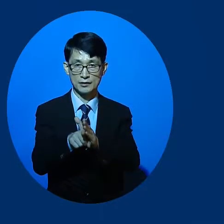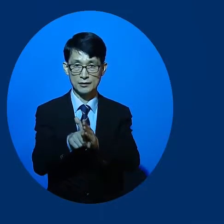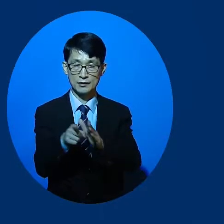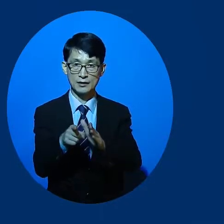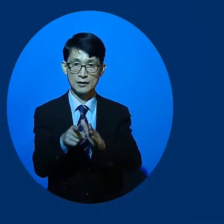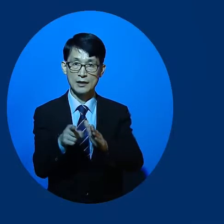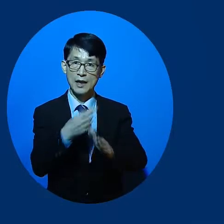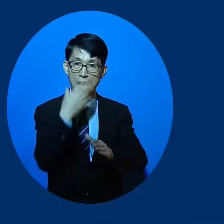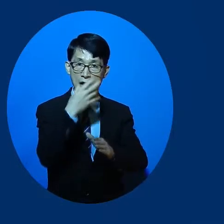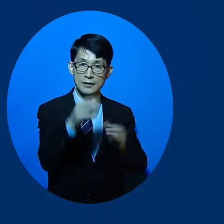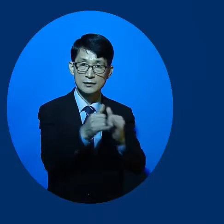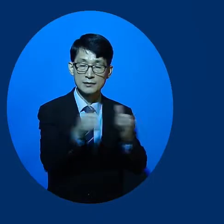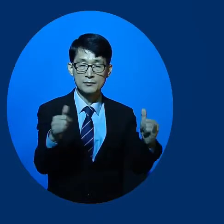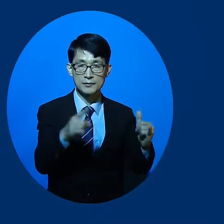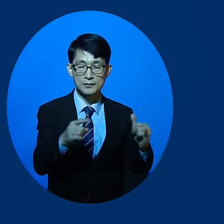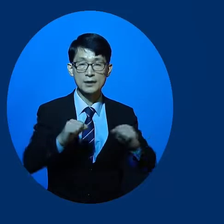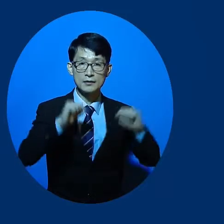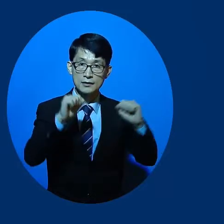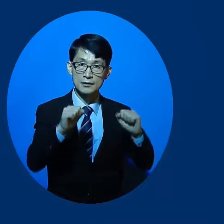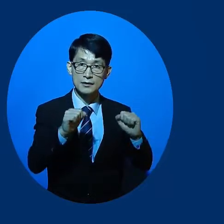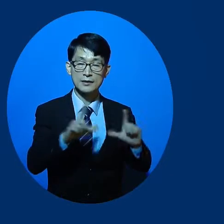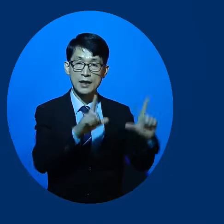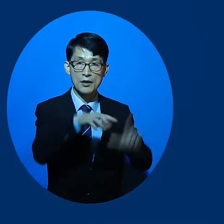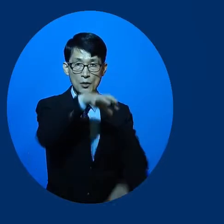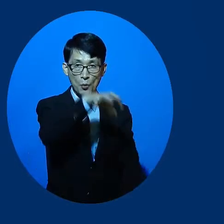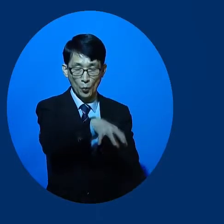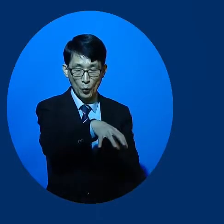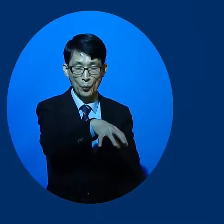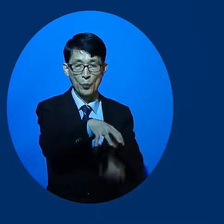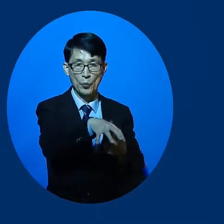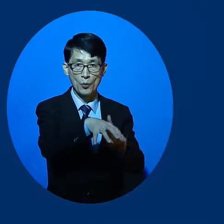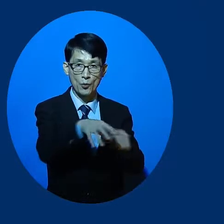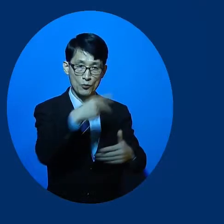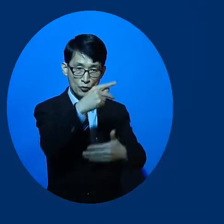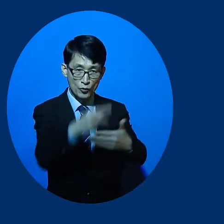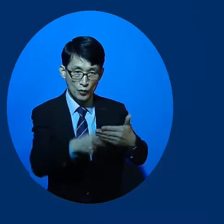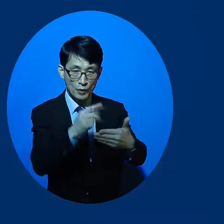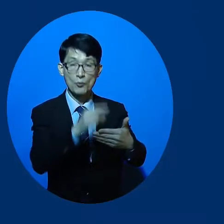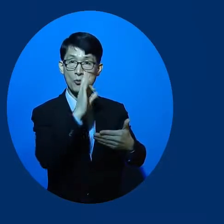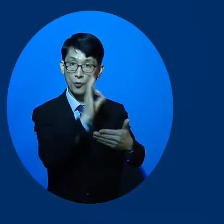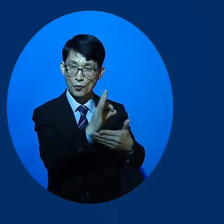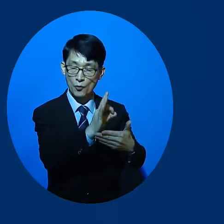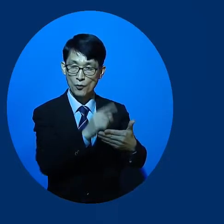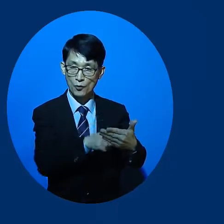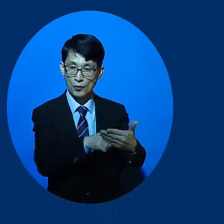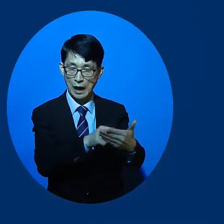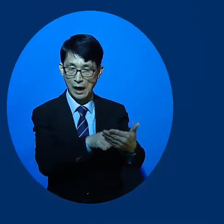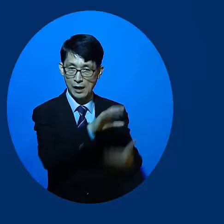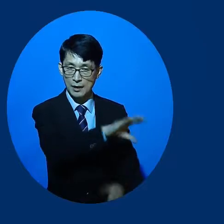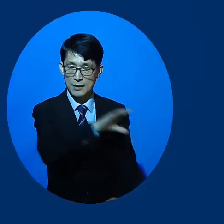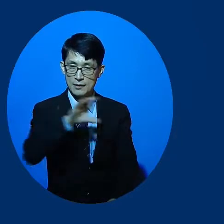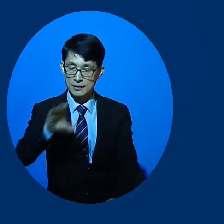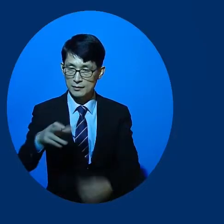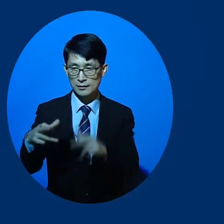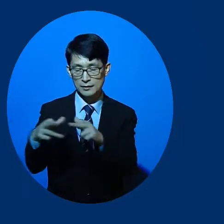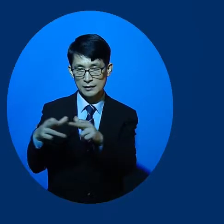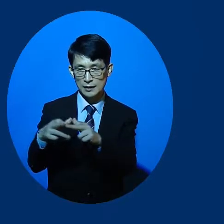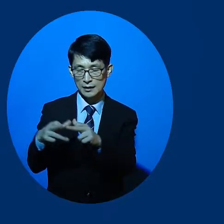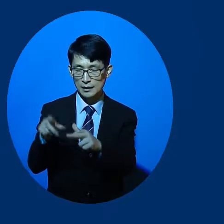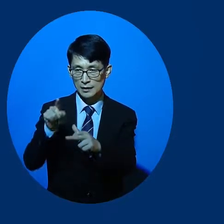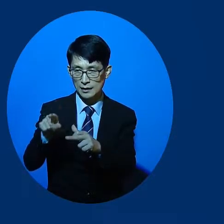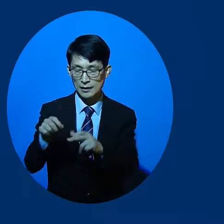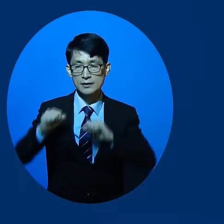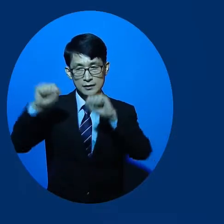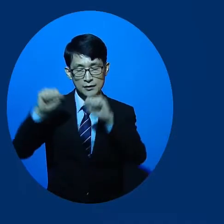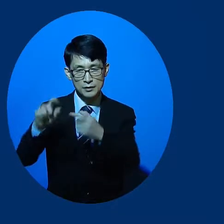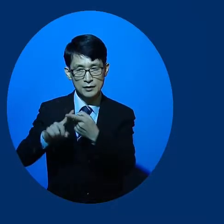비장애인의 장애인 체육 활동 시설 견학 및 체험 활동 프로그램을 통해 장애인 전문 선수의 이해와 체육 활동에